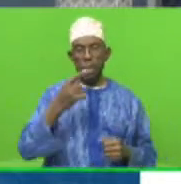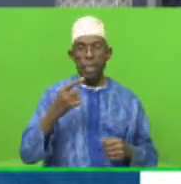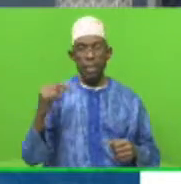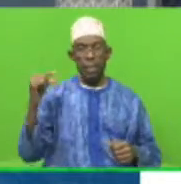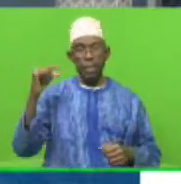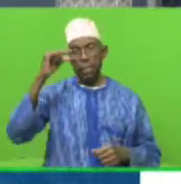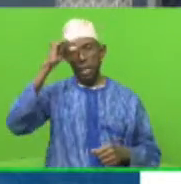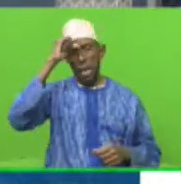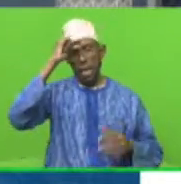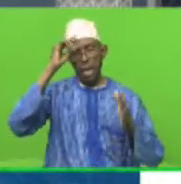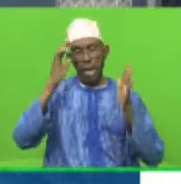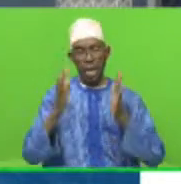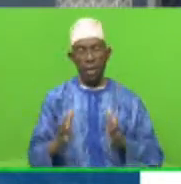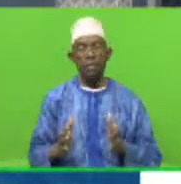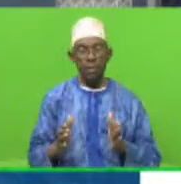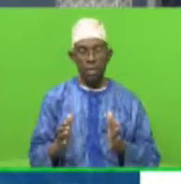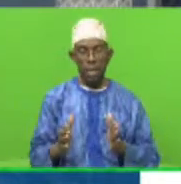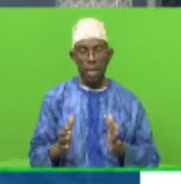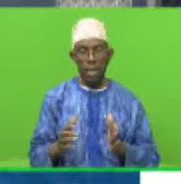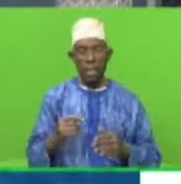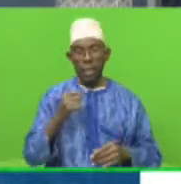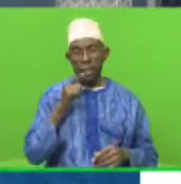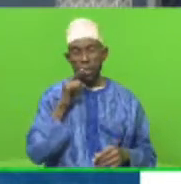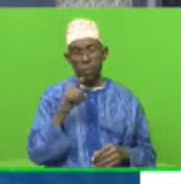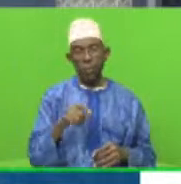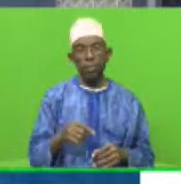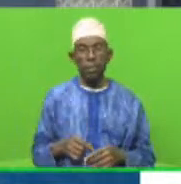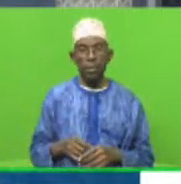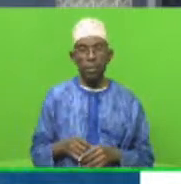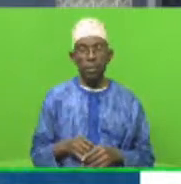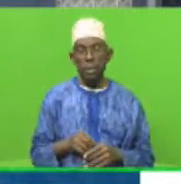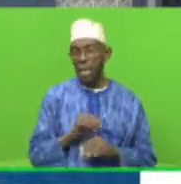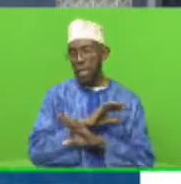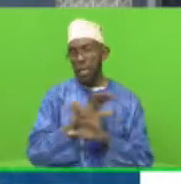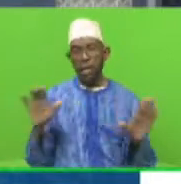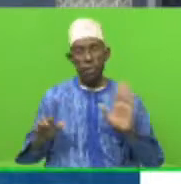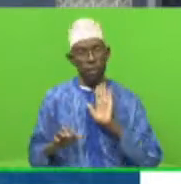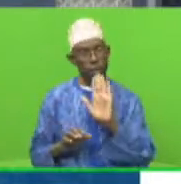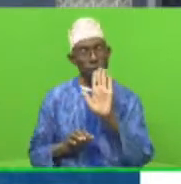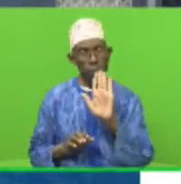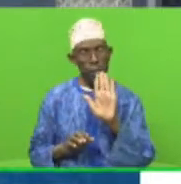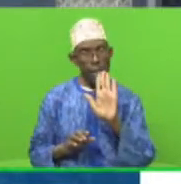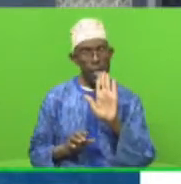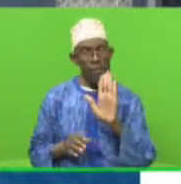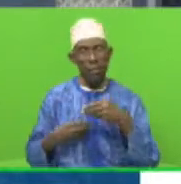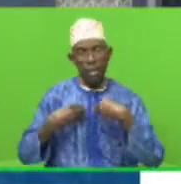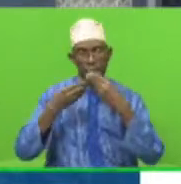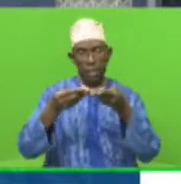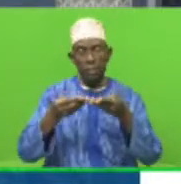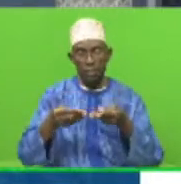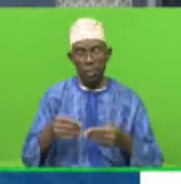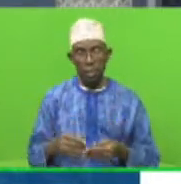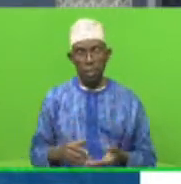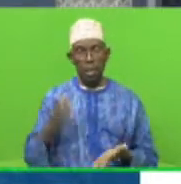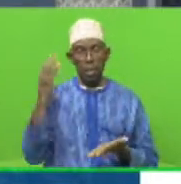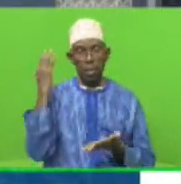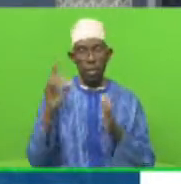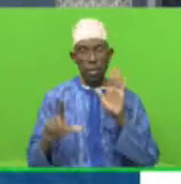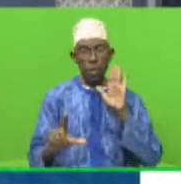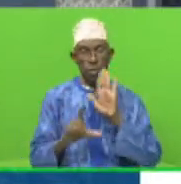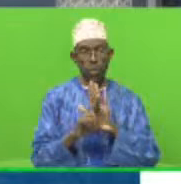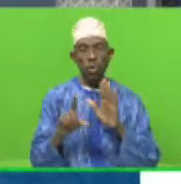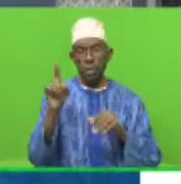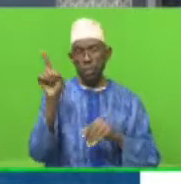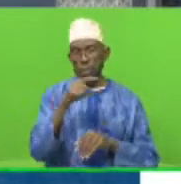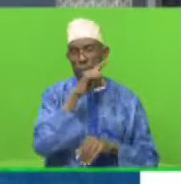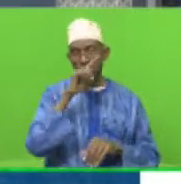governors. لا يمنعنك. You know, nothing should stop you. If you had given a verdict that is